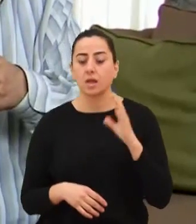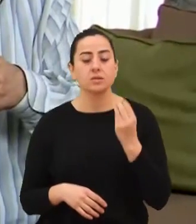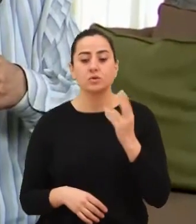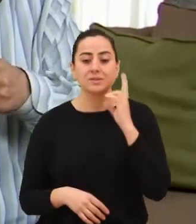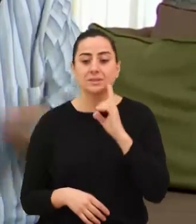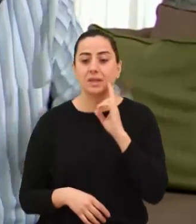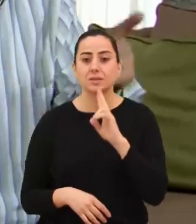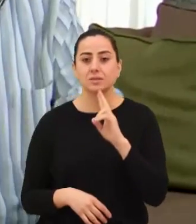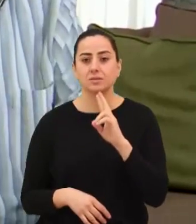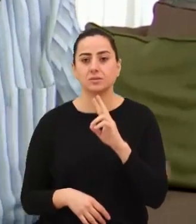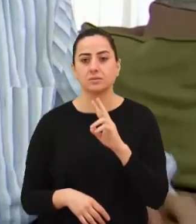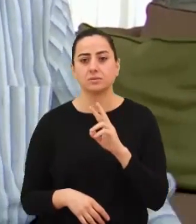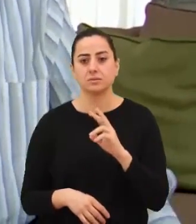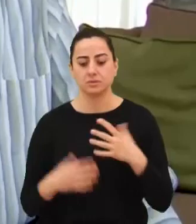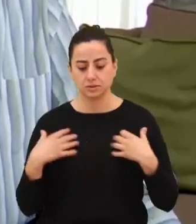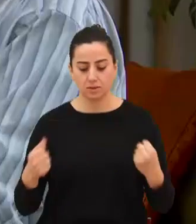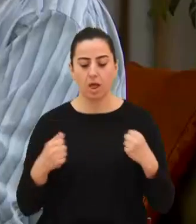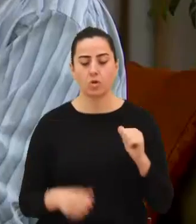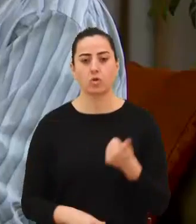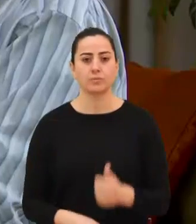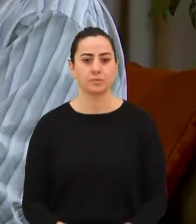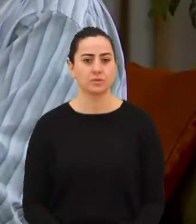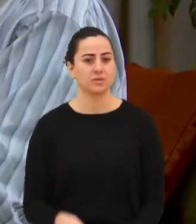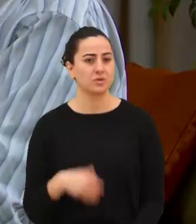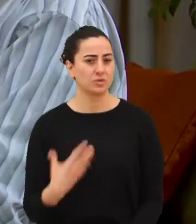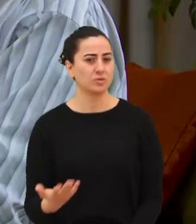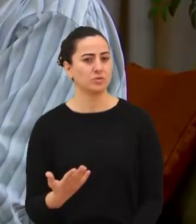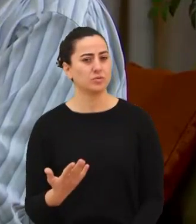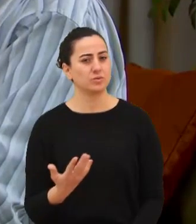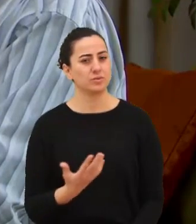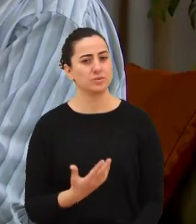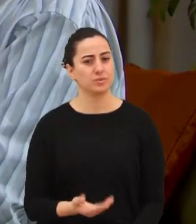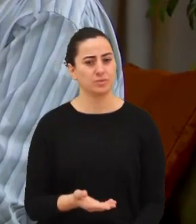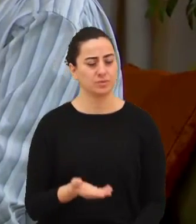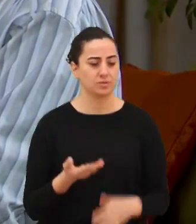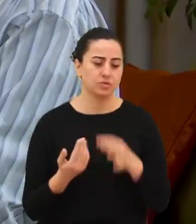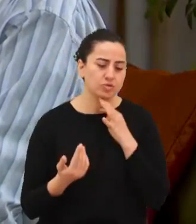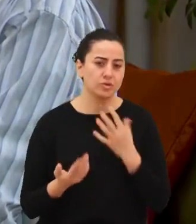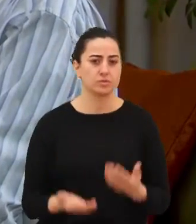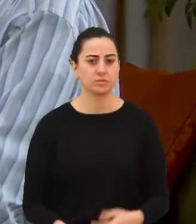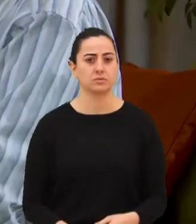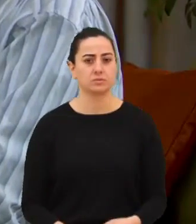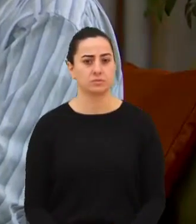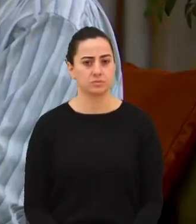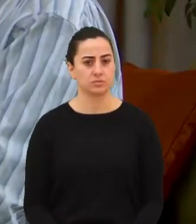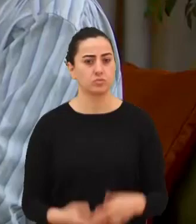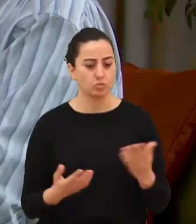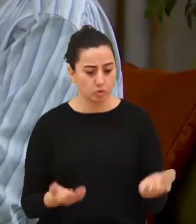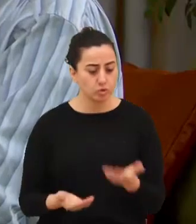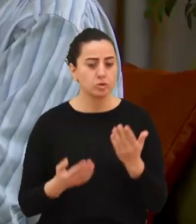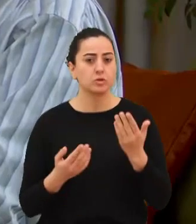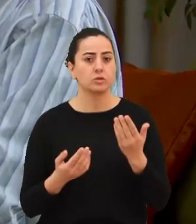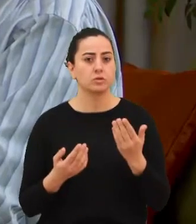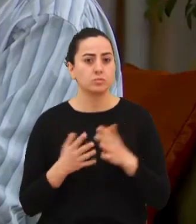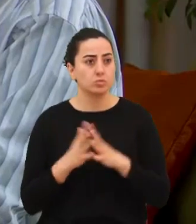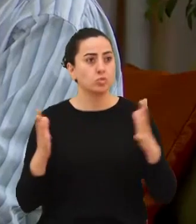zenginlik... ...sağlık. Ya babacığım yapma, niye avuntu olsun ya? Allah Allah. Boşuna mı koskoca